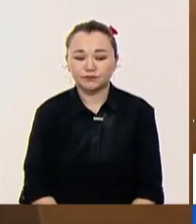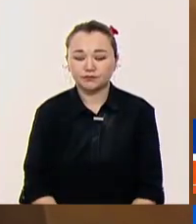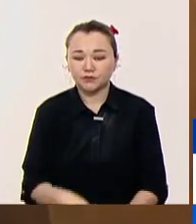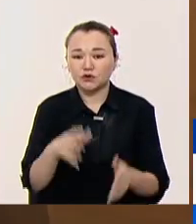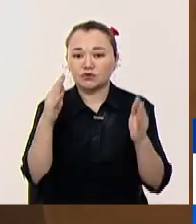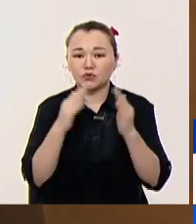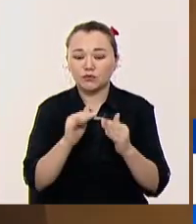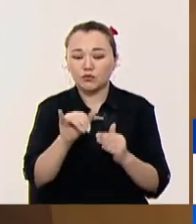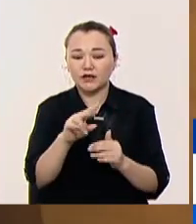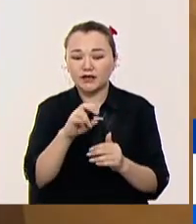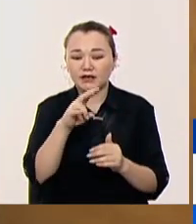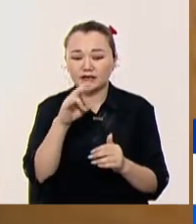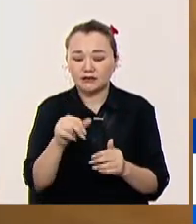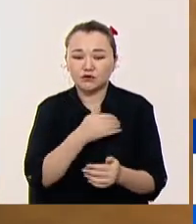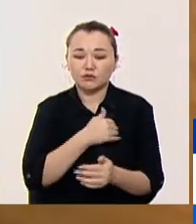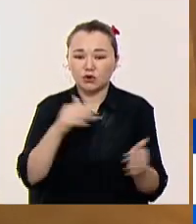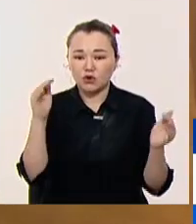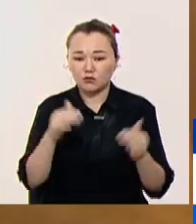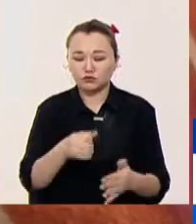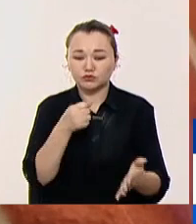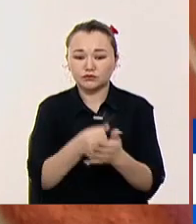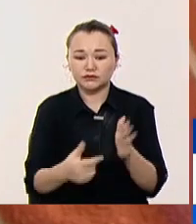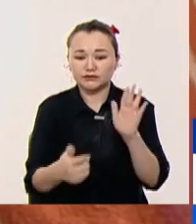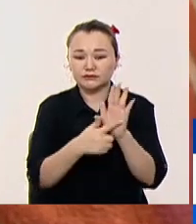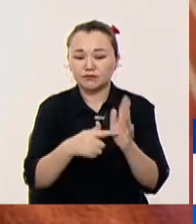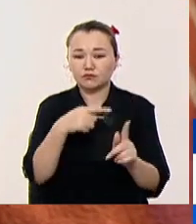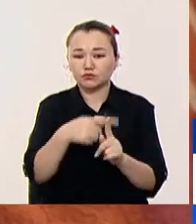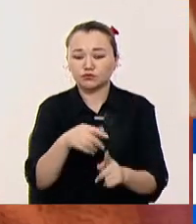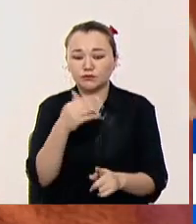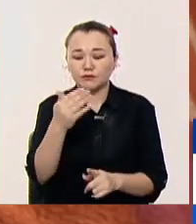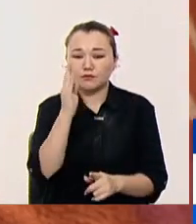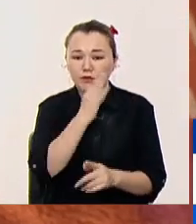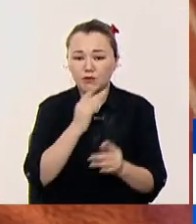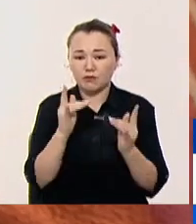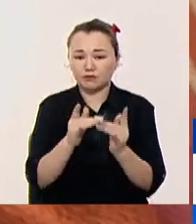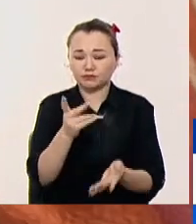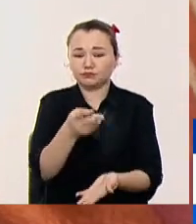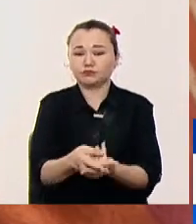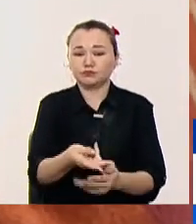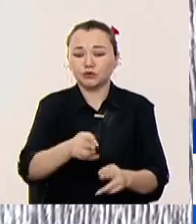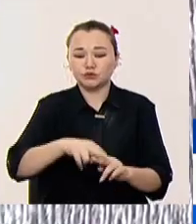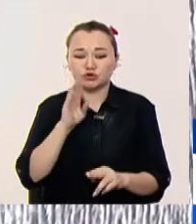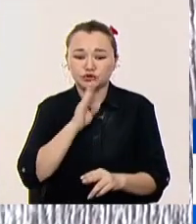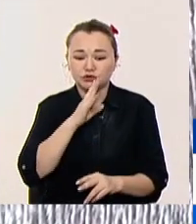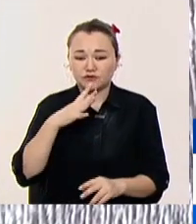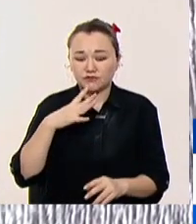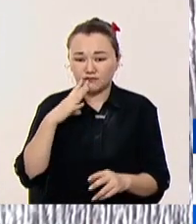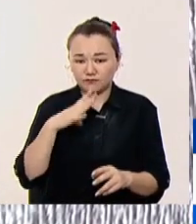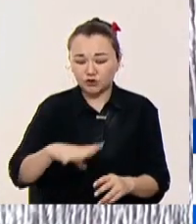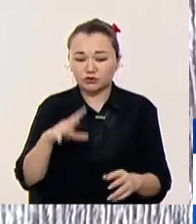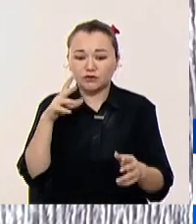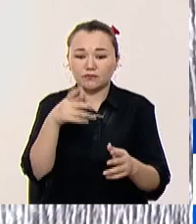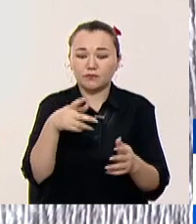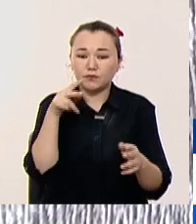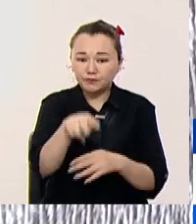В доме у Елены Чуприной температура опускается до 7 градусов тепла. Ее мать прикована к постели, поэтому женщина вынуждена включать обогреватель и